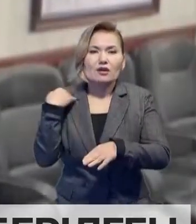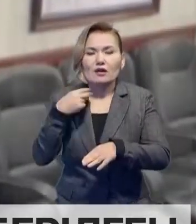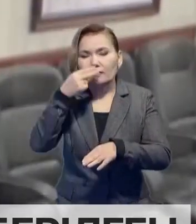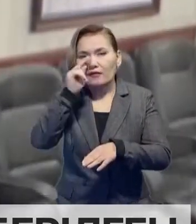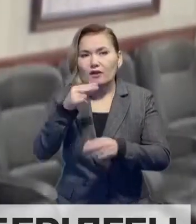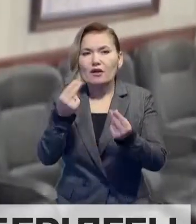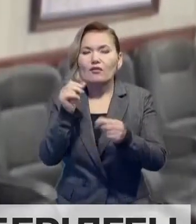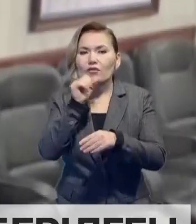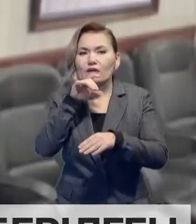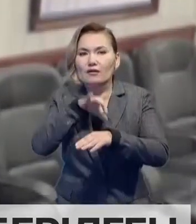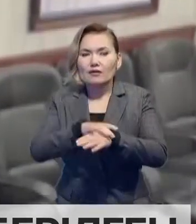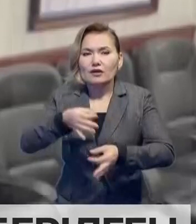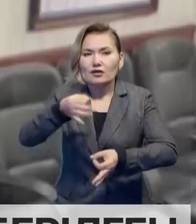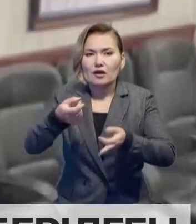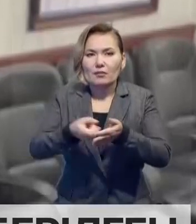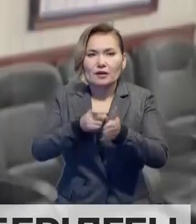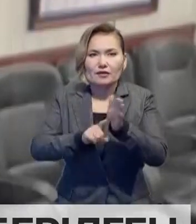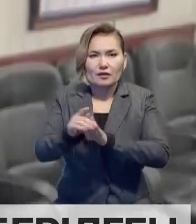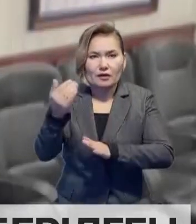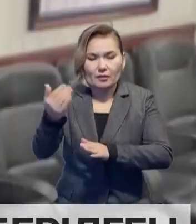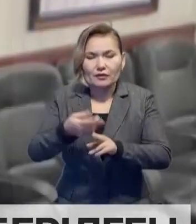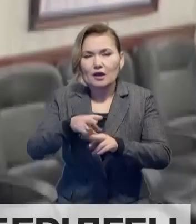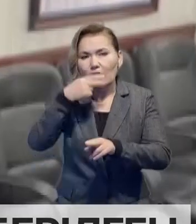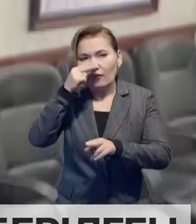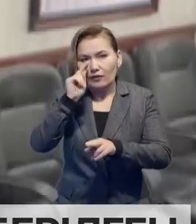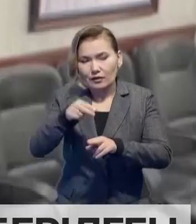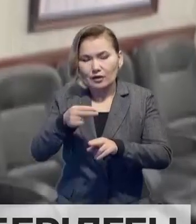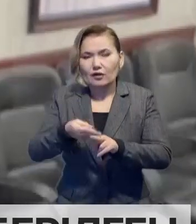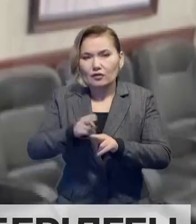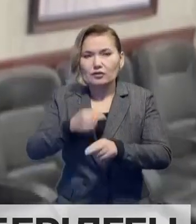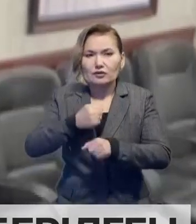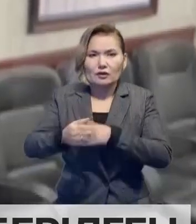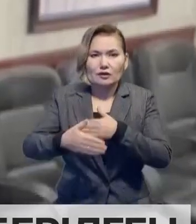сотқа дейінгі тергеп тексеру басталды, оны жүргізу көліктегі полицияға тапсырылды.